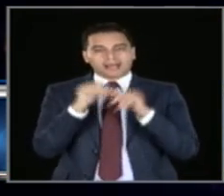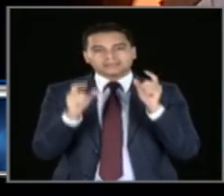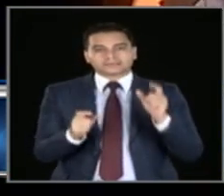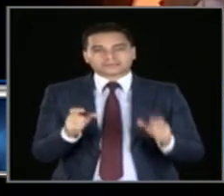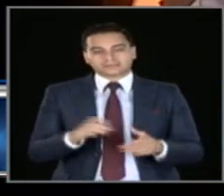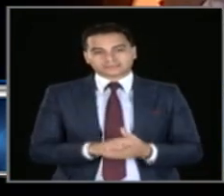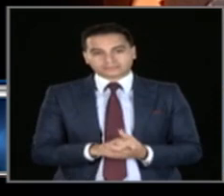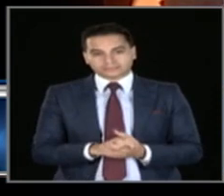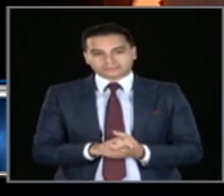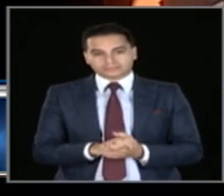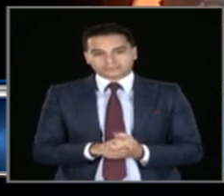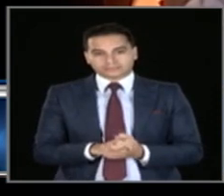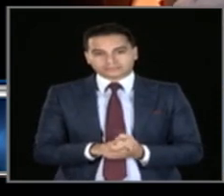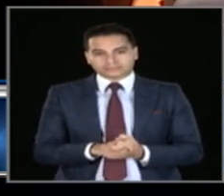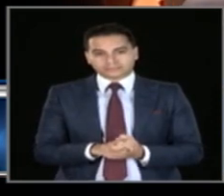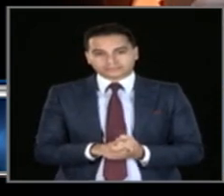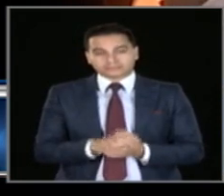للمبتدئين؟